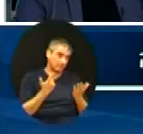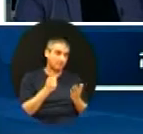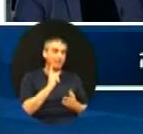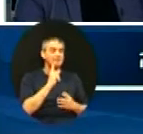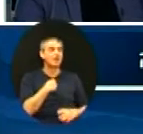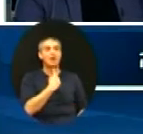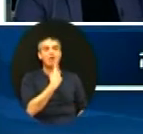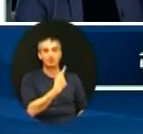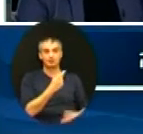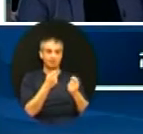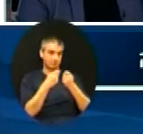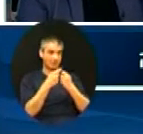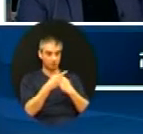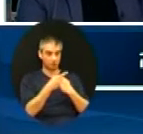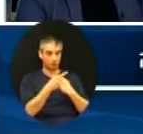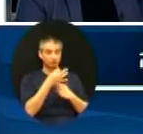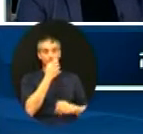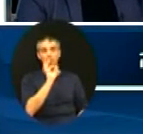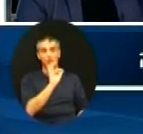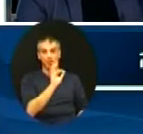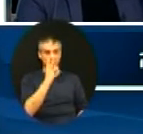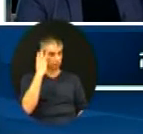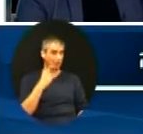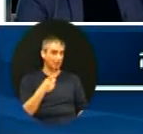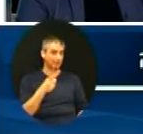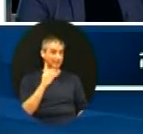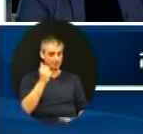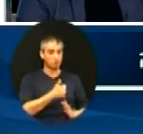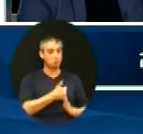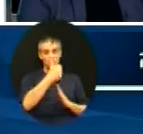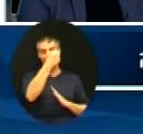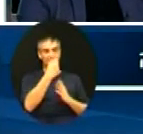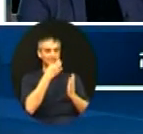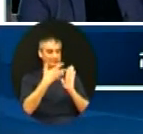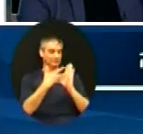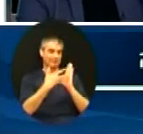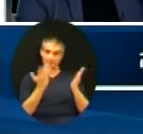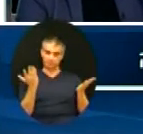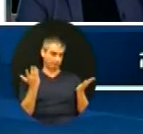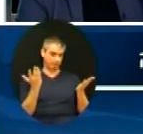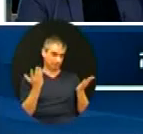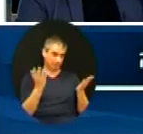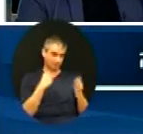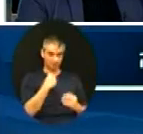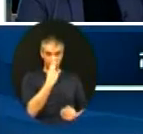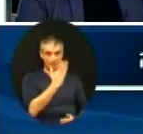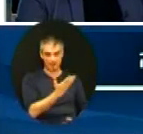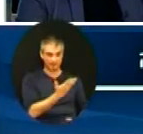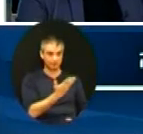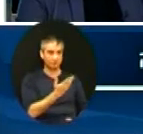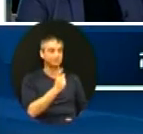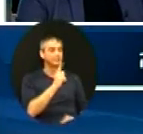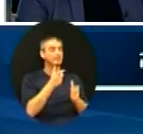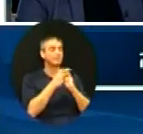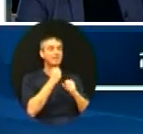רק רוצה להזכיר, אגב, בהקשר של השאלה שלך לשלי, שהיא מובילה בסקרים, לפי כל מה, ש... כן. לפי מה שראיתי. תראה, העניין